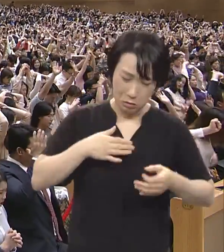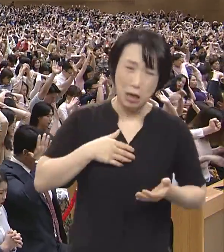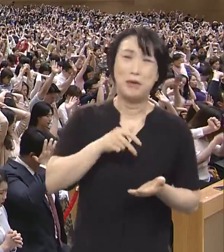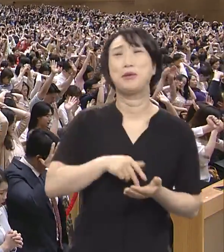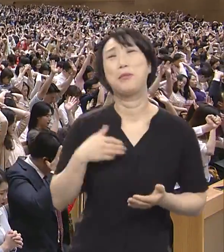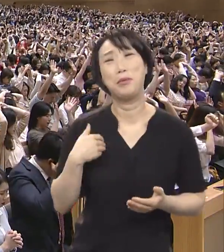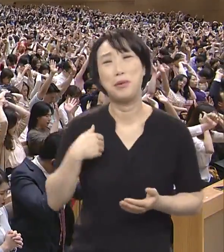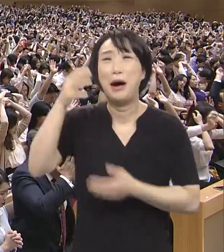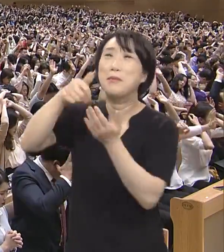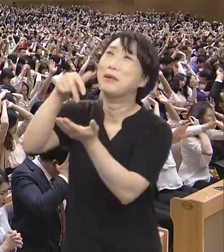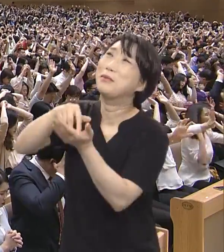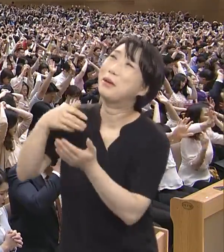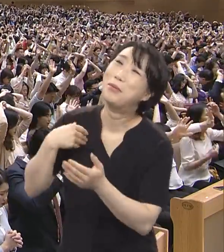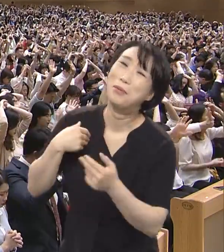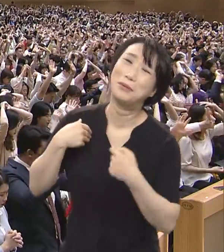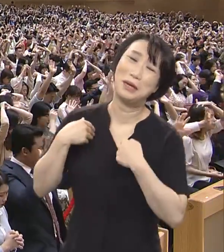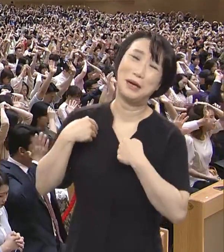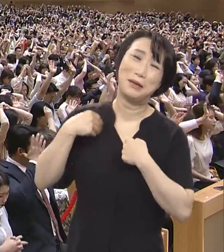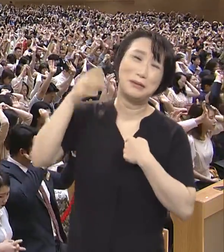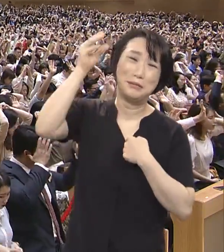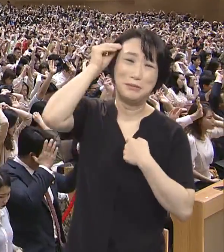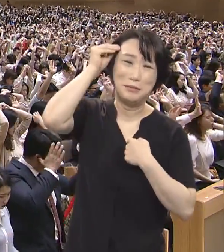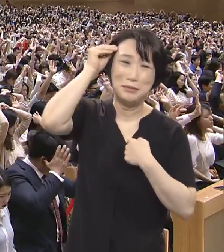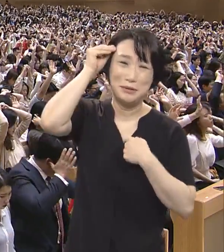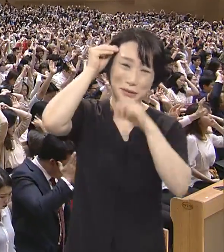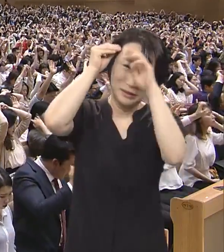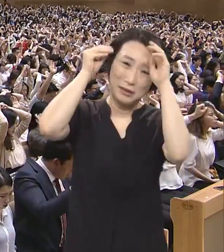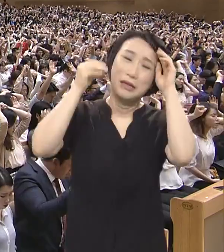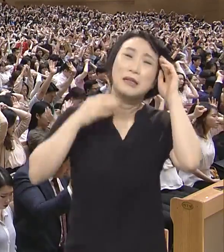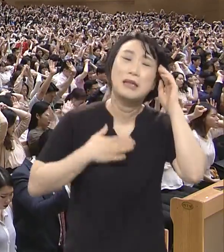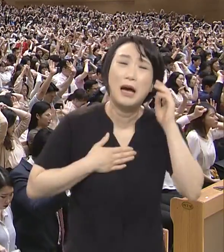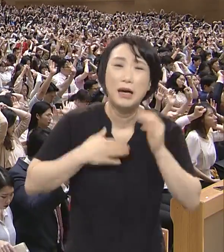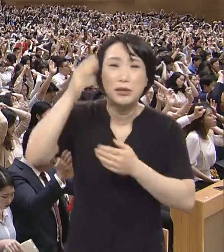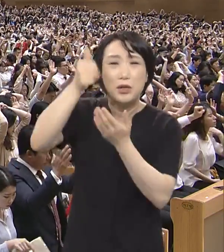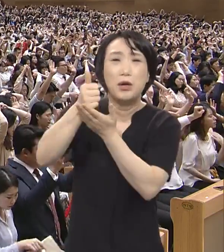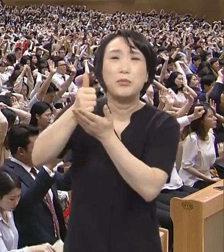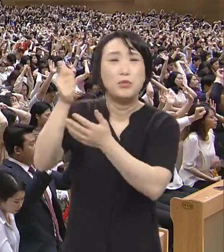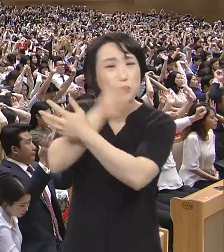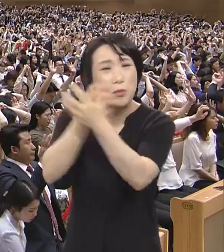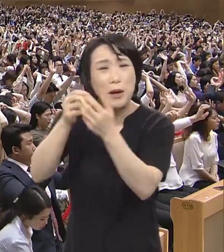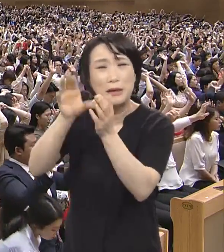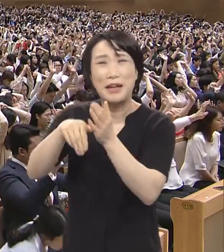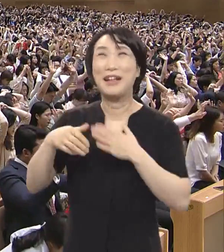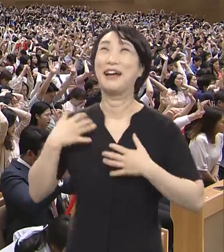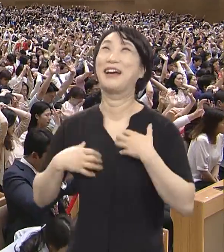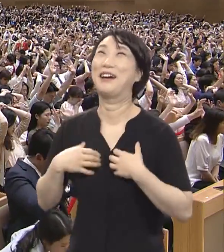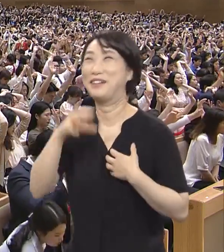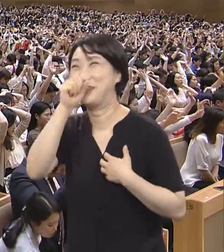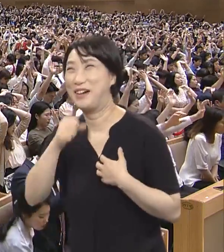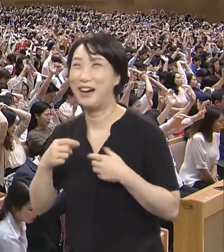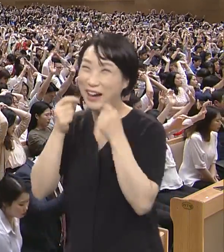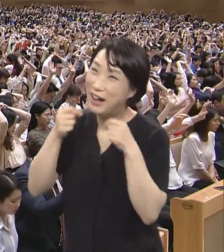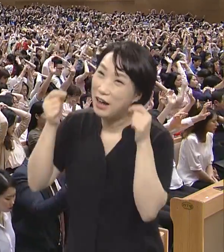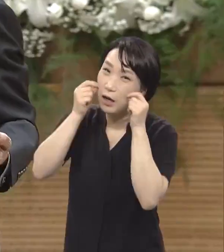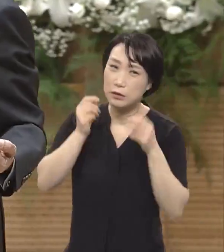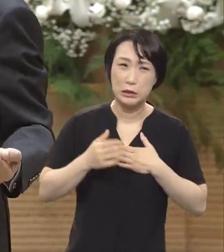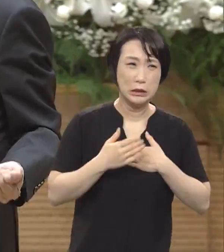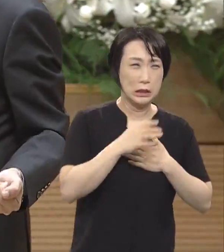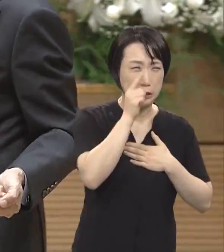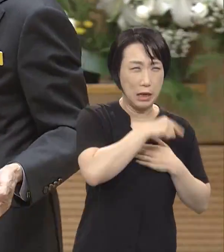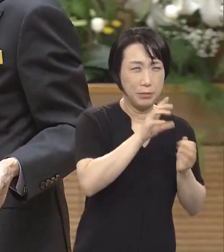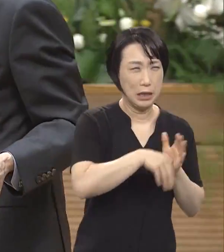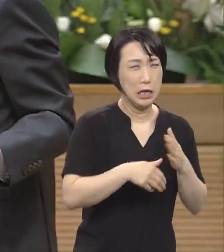잘 모르고 하나님 사정도 몰랐습니다. 내가 성령이 어떤 때 충만하면 기뻐하고 좋아하고 조금만 속상하면